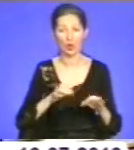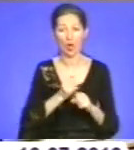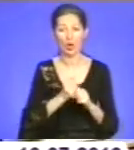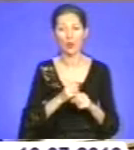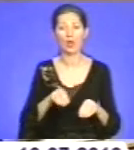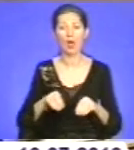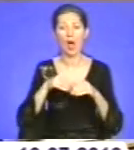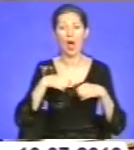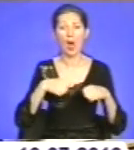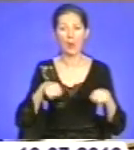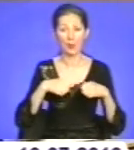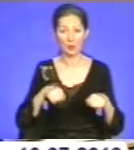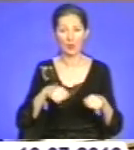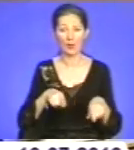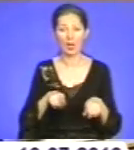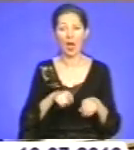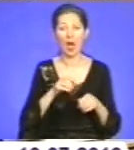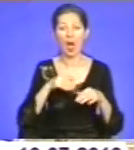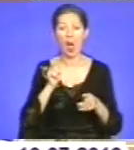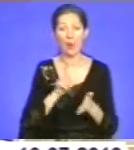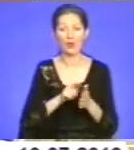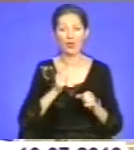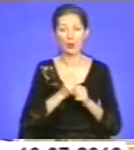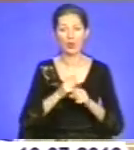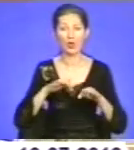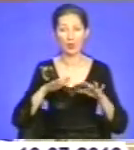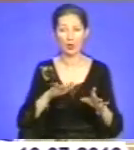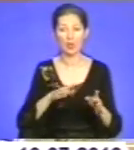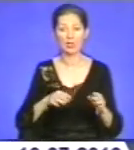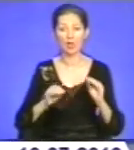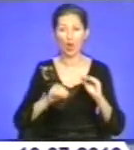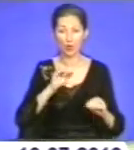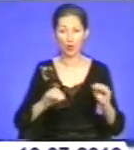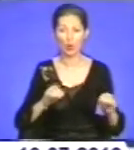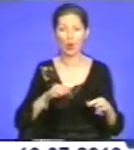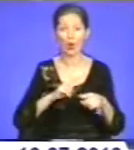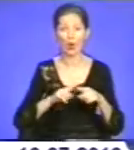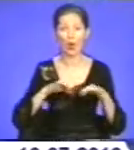постачальників обладнання повинна зробити процес збору карет ще швидшим.